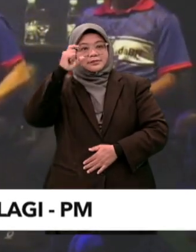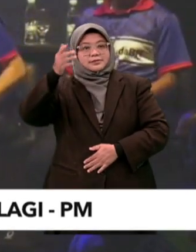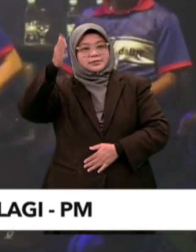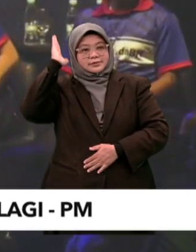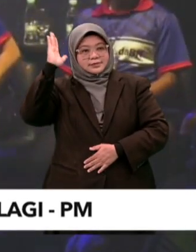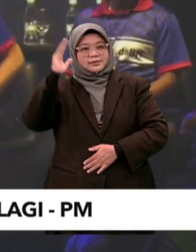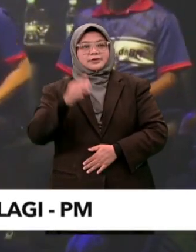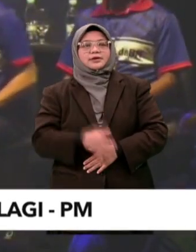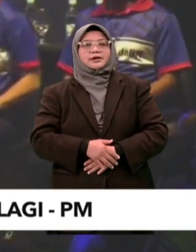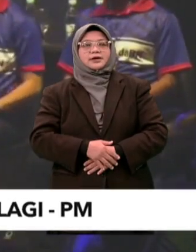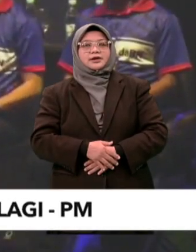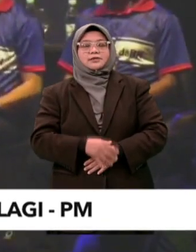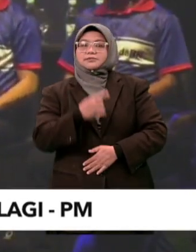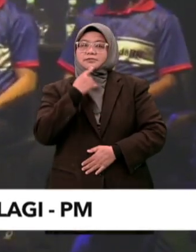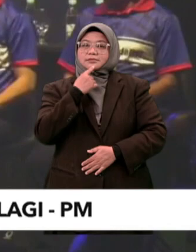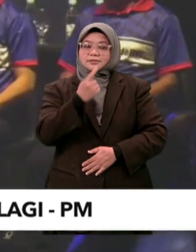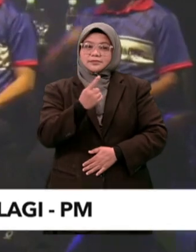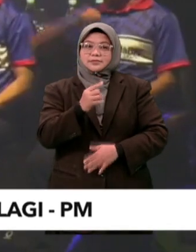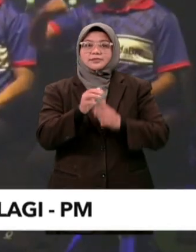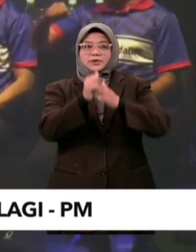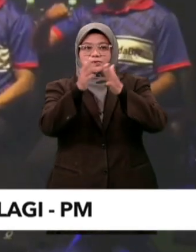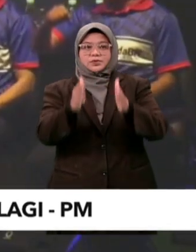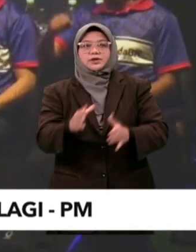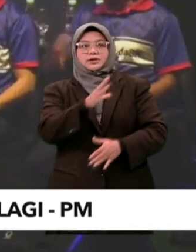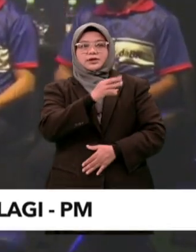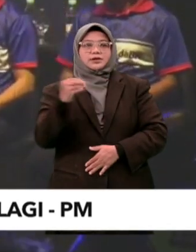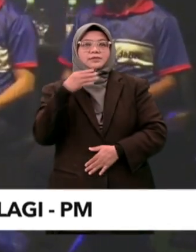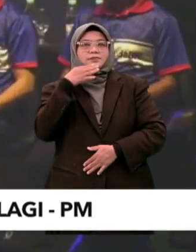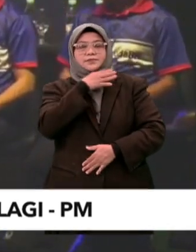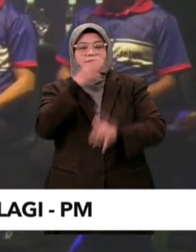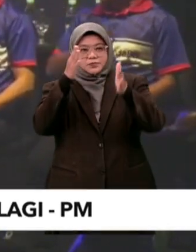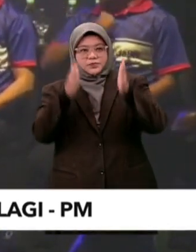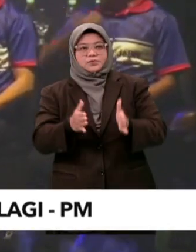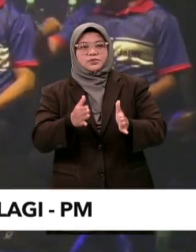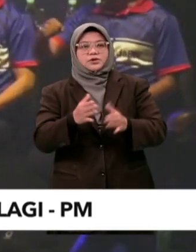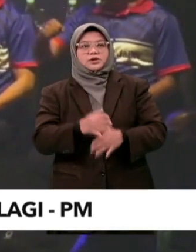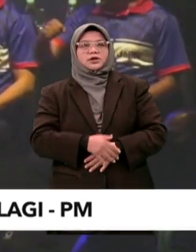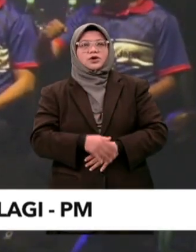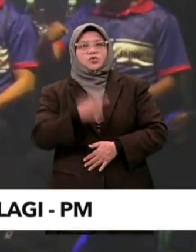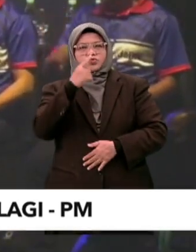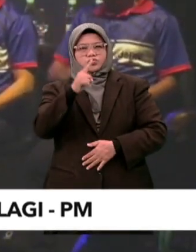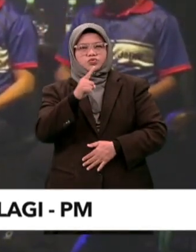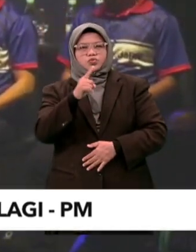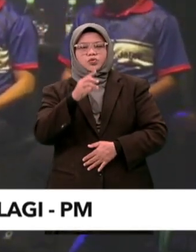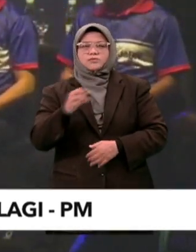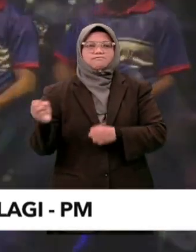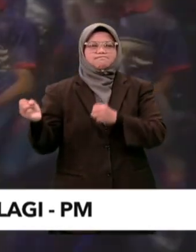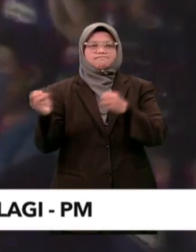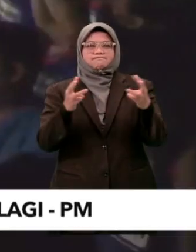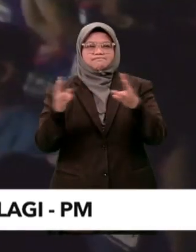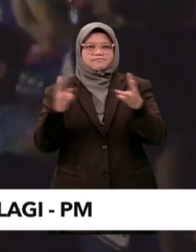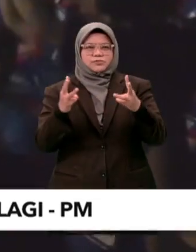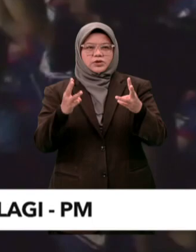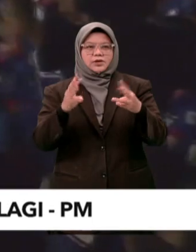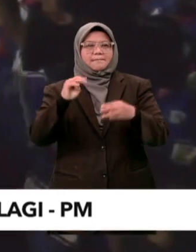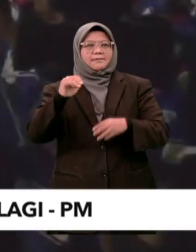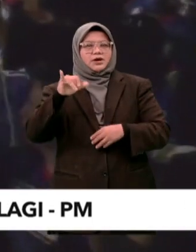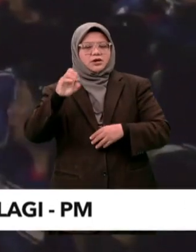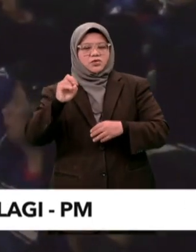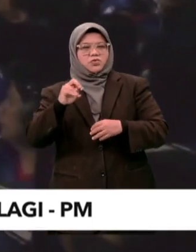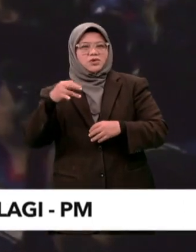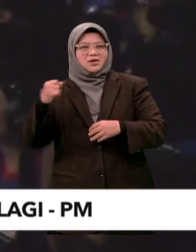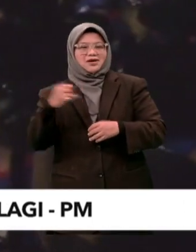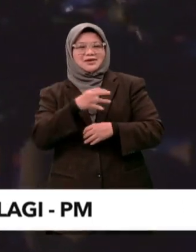menyeru pemimpin party itu termasuk Pemuda barisan nasional untuk menguasai peperangan secara Maya dan